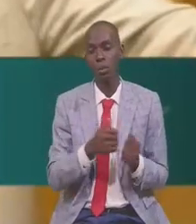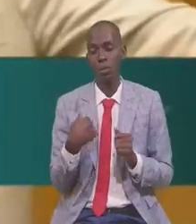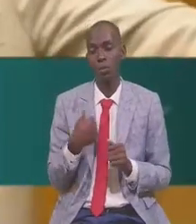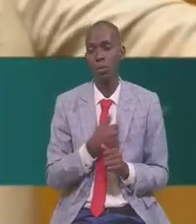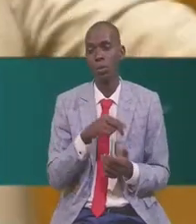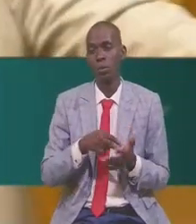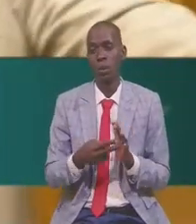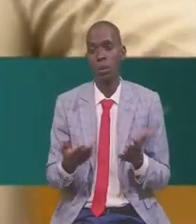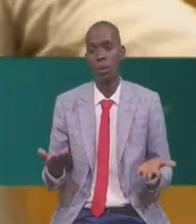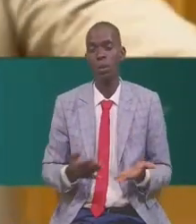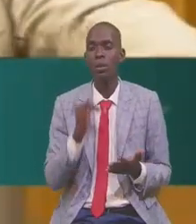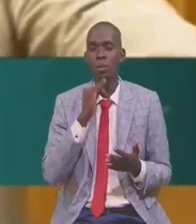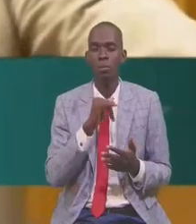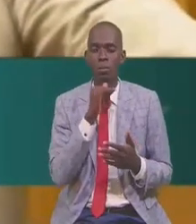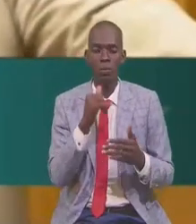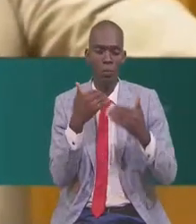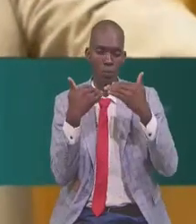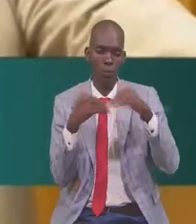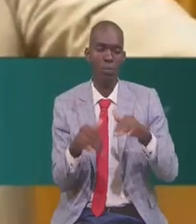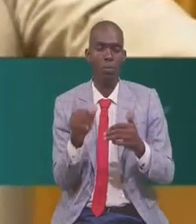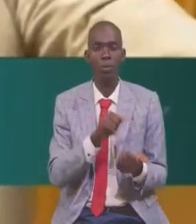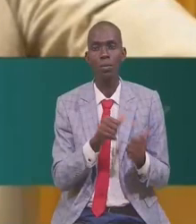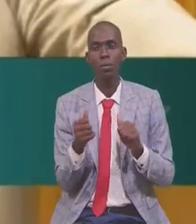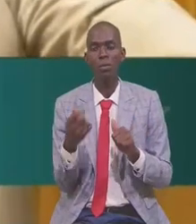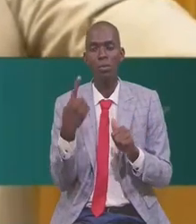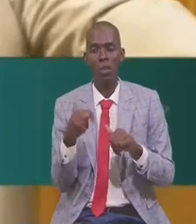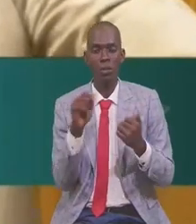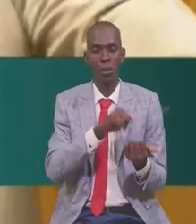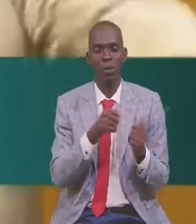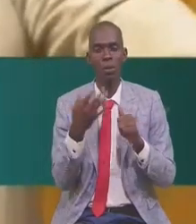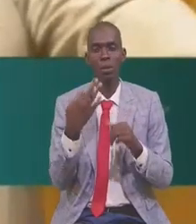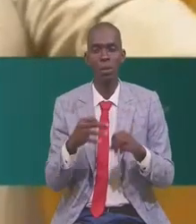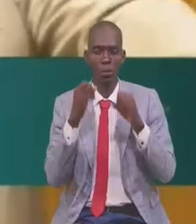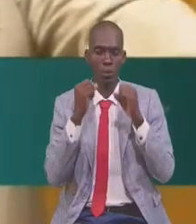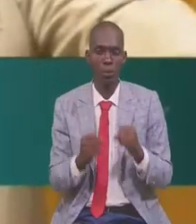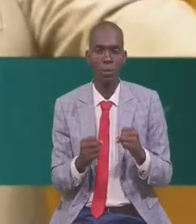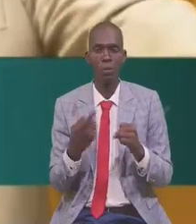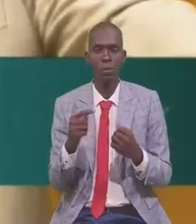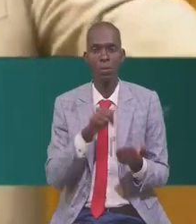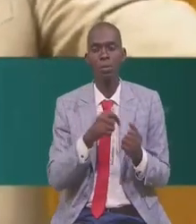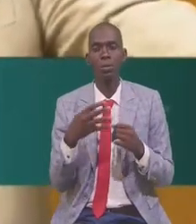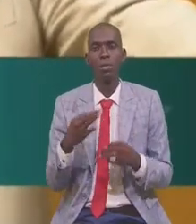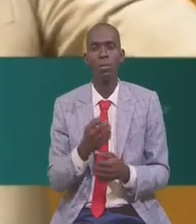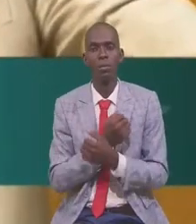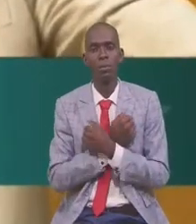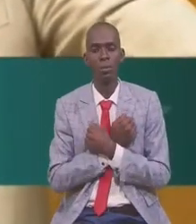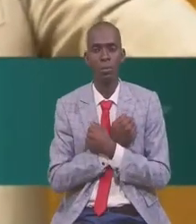un baptême limité. Le baptême de puissance, le baptême d'amour, le baptême de la paix